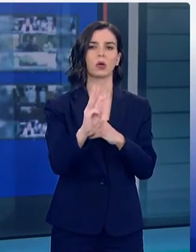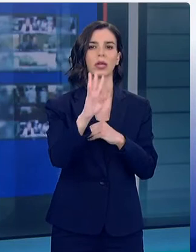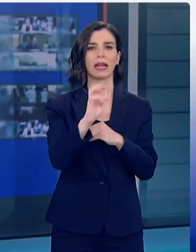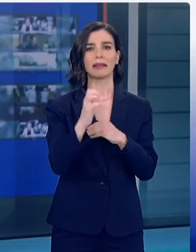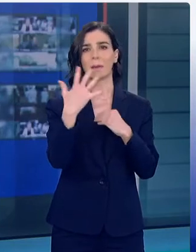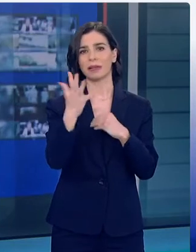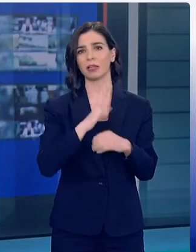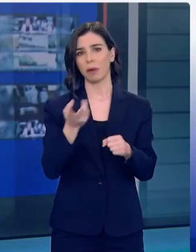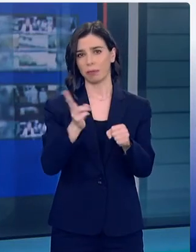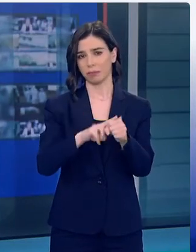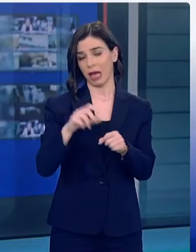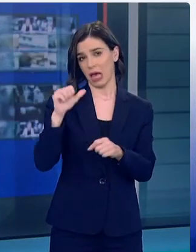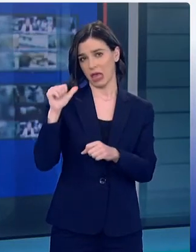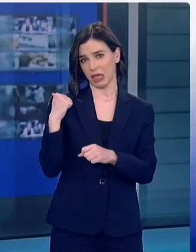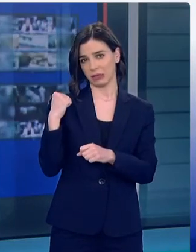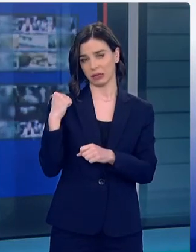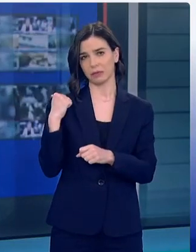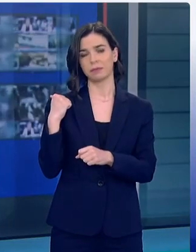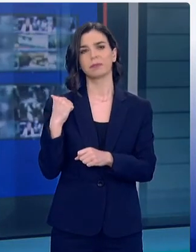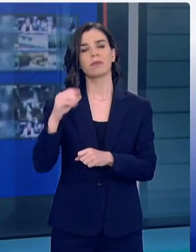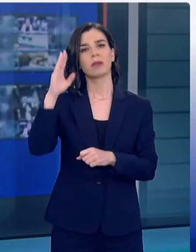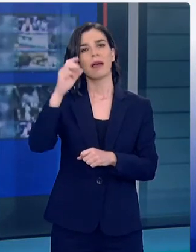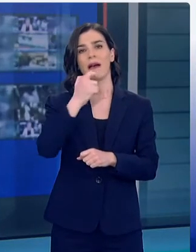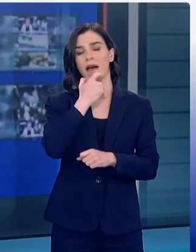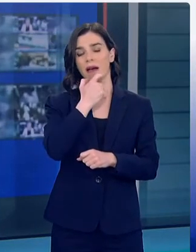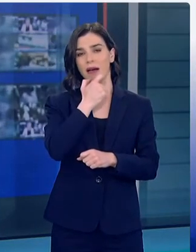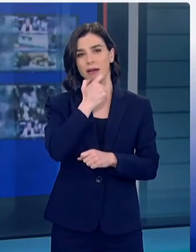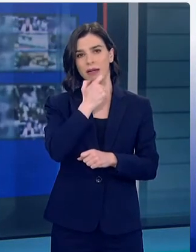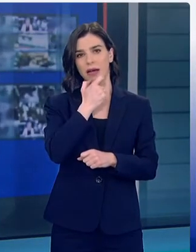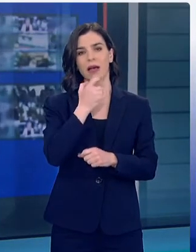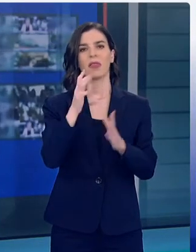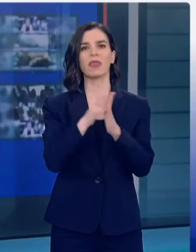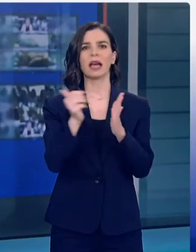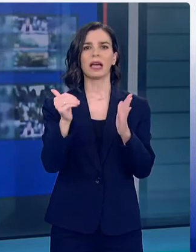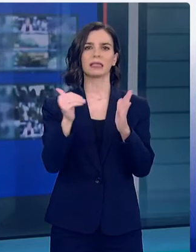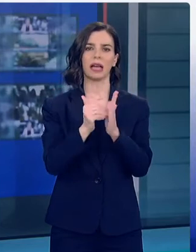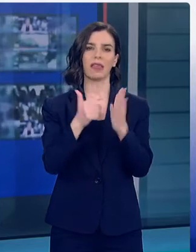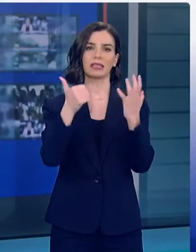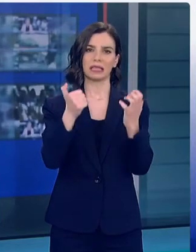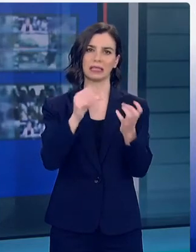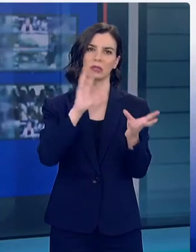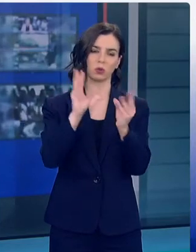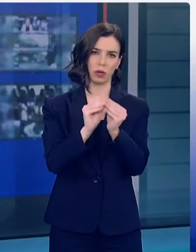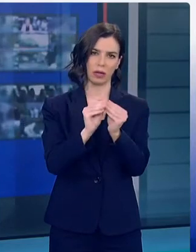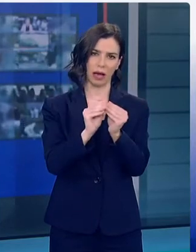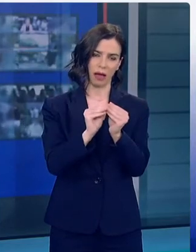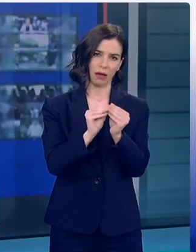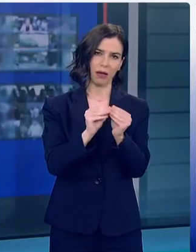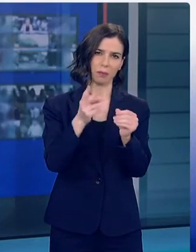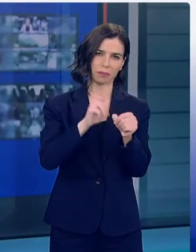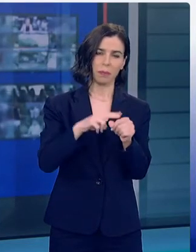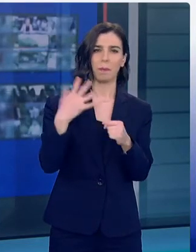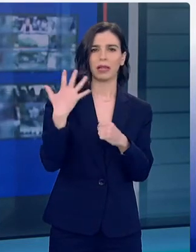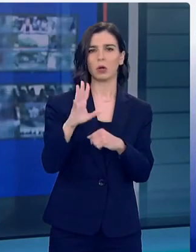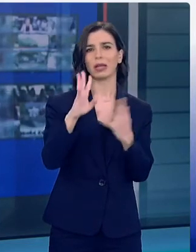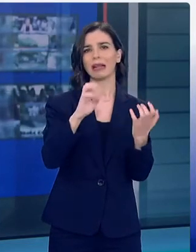395 εχθές, το Ηνωμένο Βασίλειο με 16.060 συνολικά,